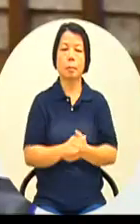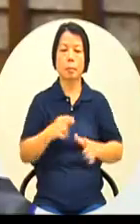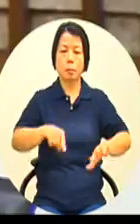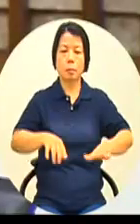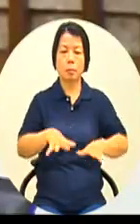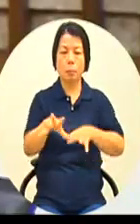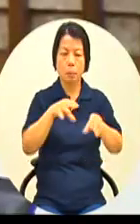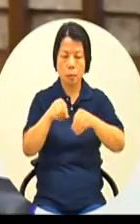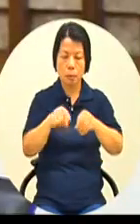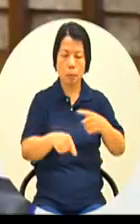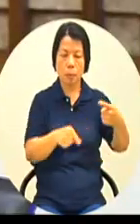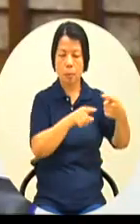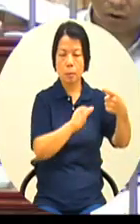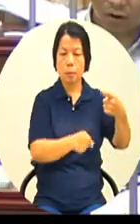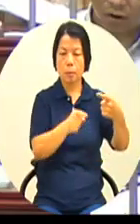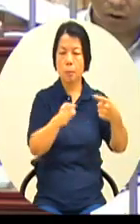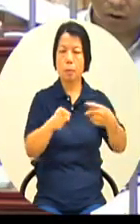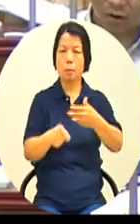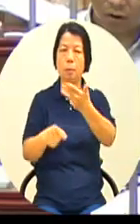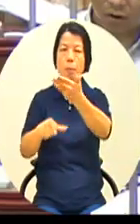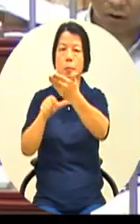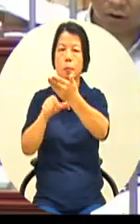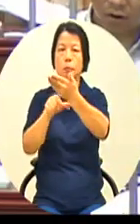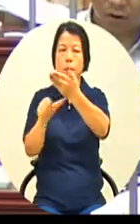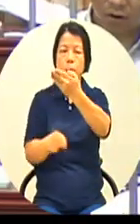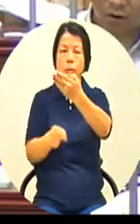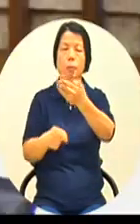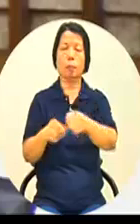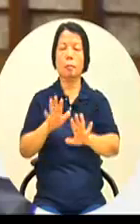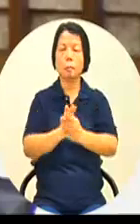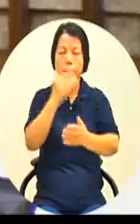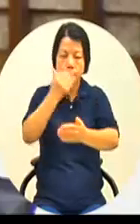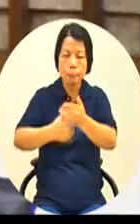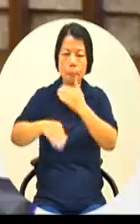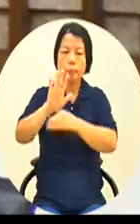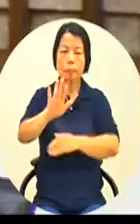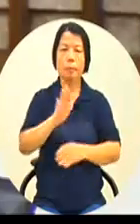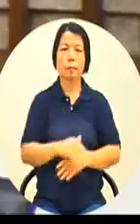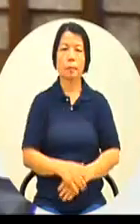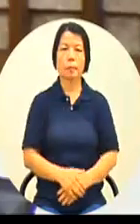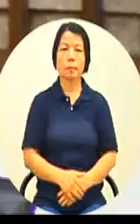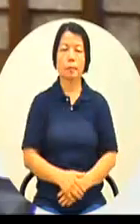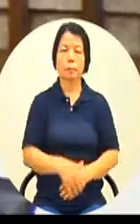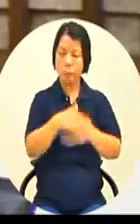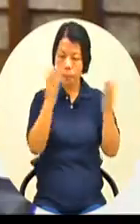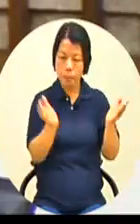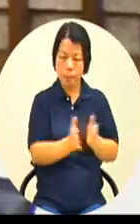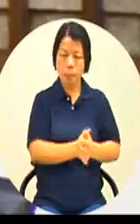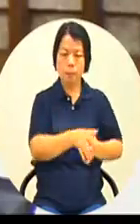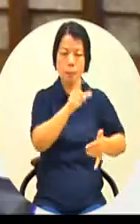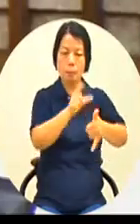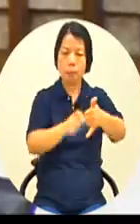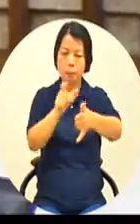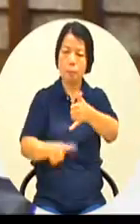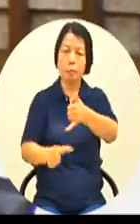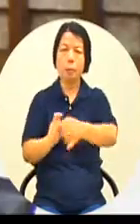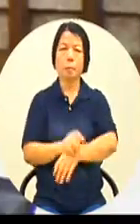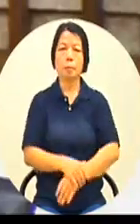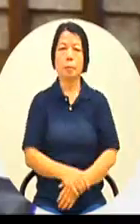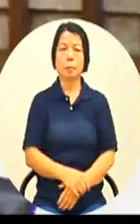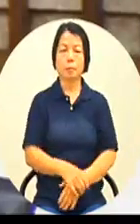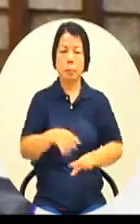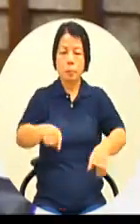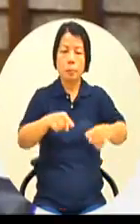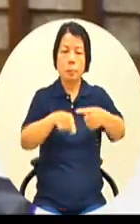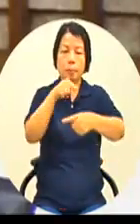料1到9月份是减少的啦。 好，在这个所有的这个件数内底。好、哦，啊，这个、平